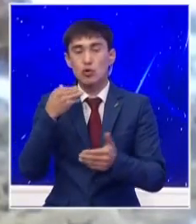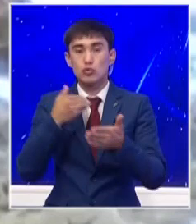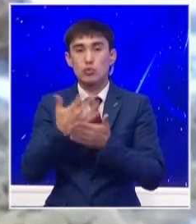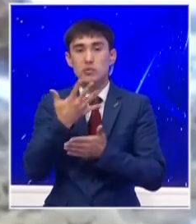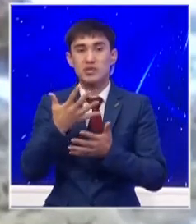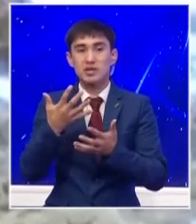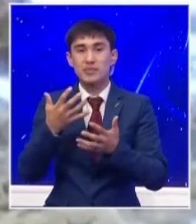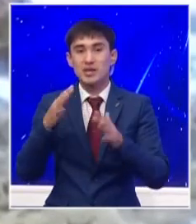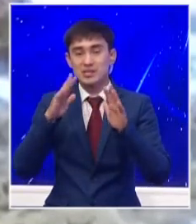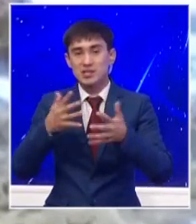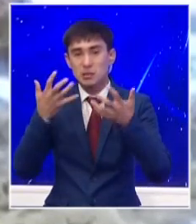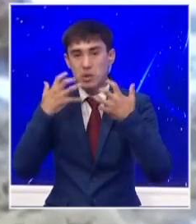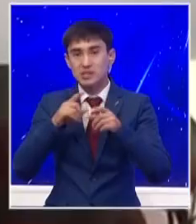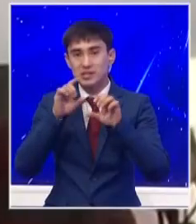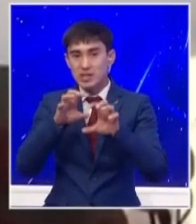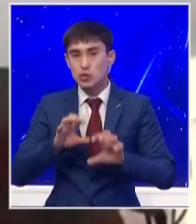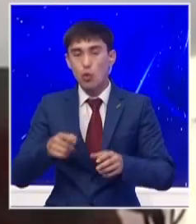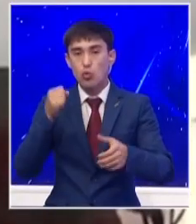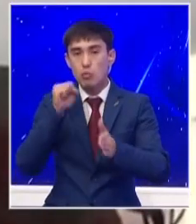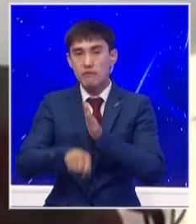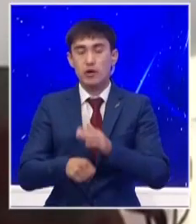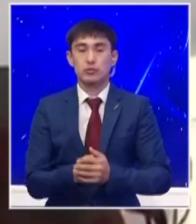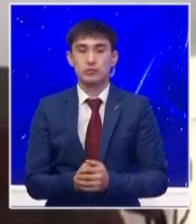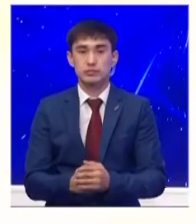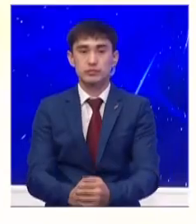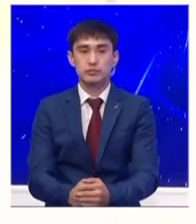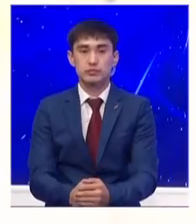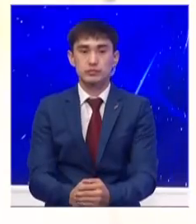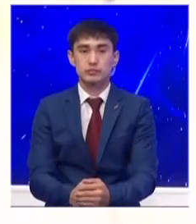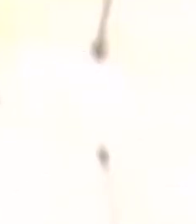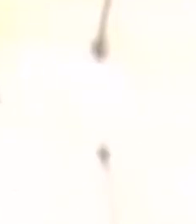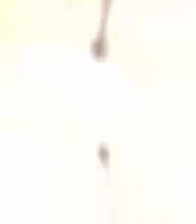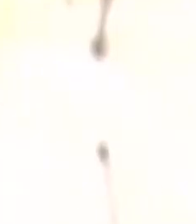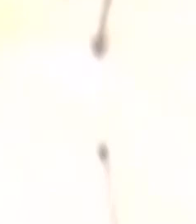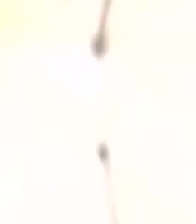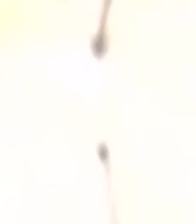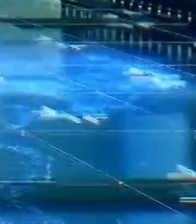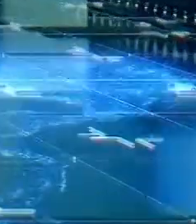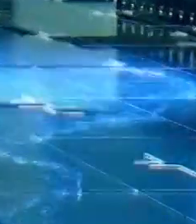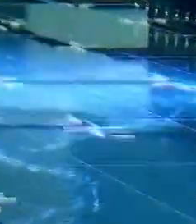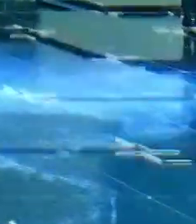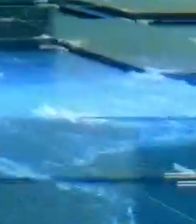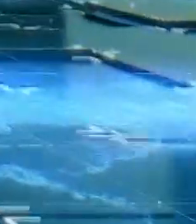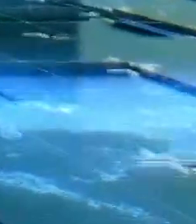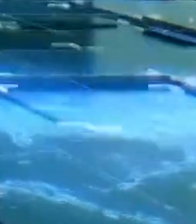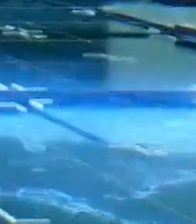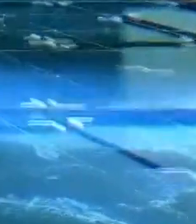снежных барсов незаконно убивают. Карина Закриева, по материалам интернет-ресурсов.